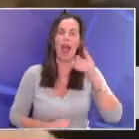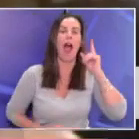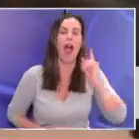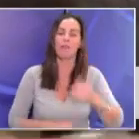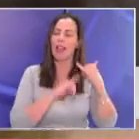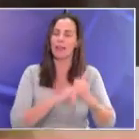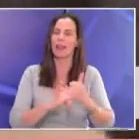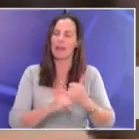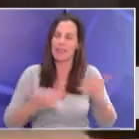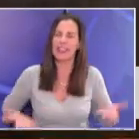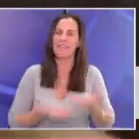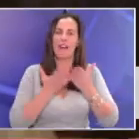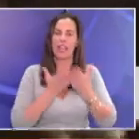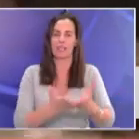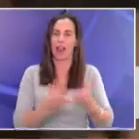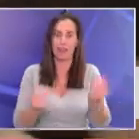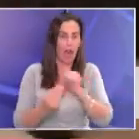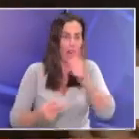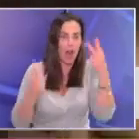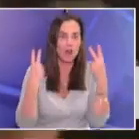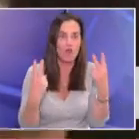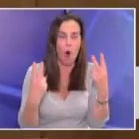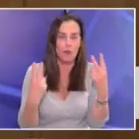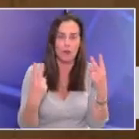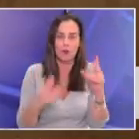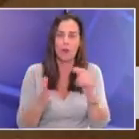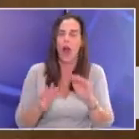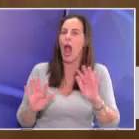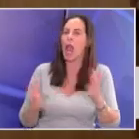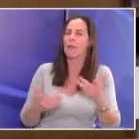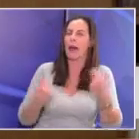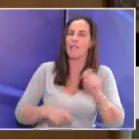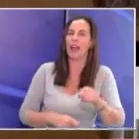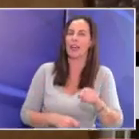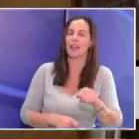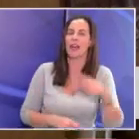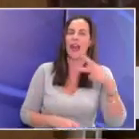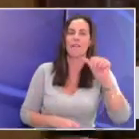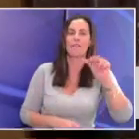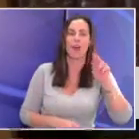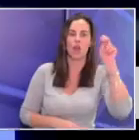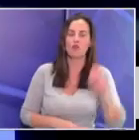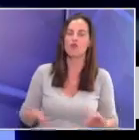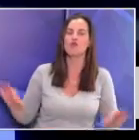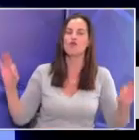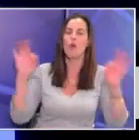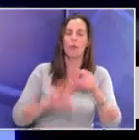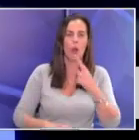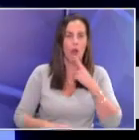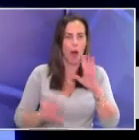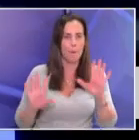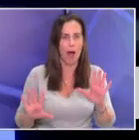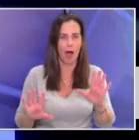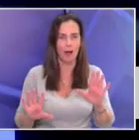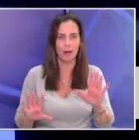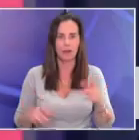חייבים לתת להם פוש, עזרה. והדבר החשוב ביותר של אישה... למה חוץ מחברת הכנסת פארן, אף אחד לא יצא ואמר את הדברים